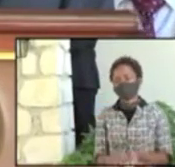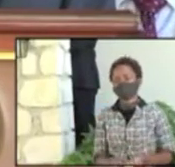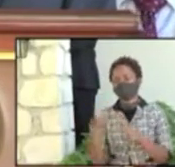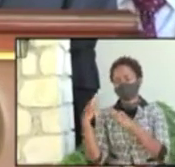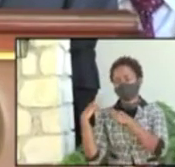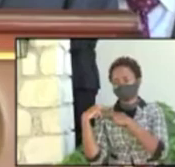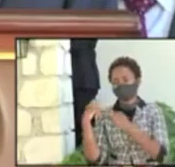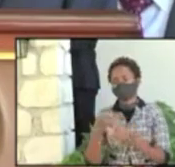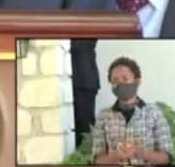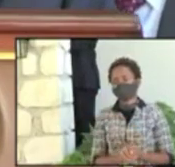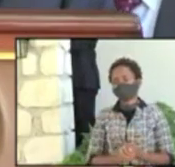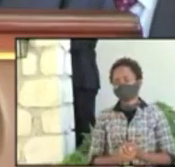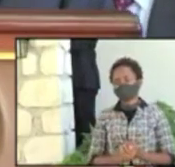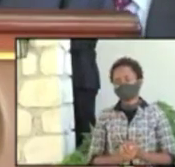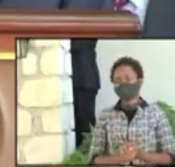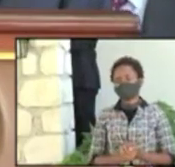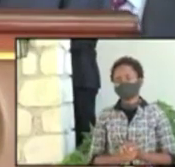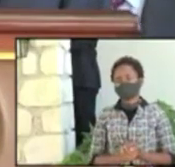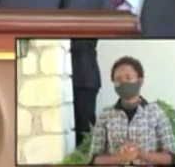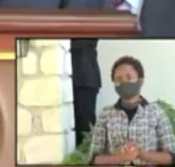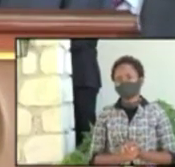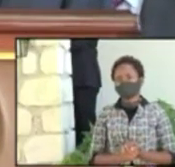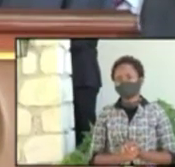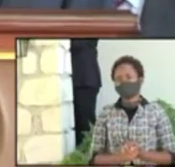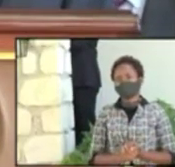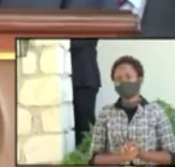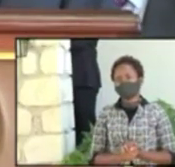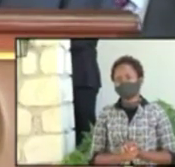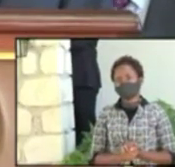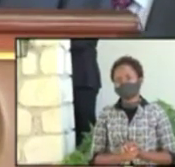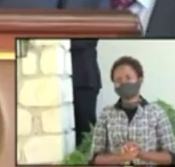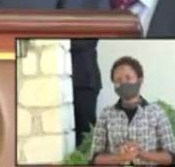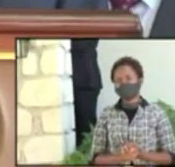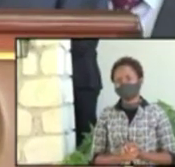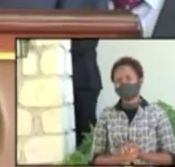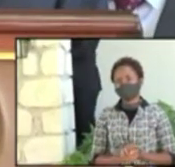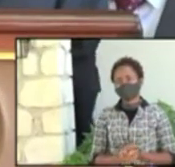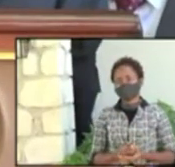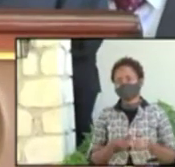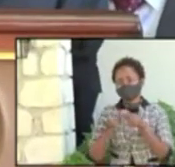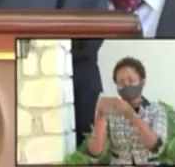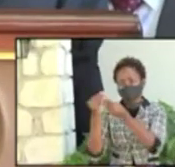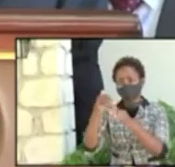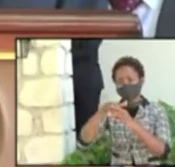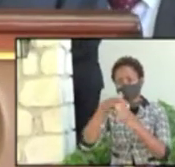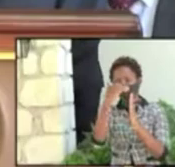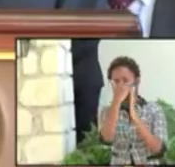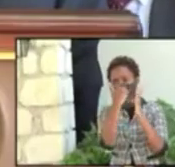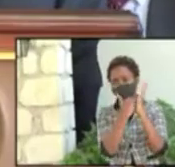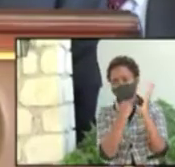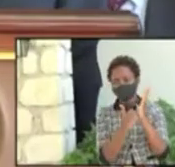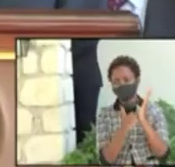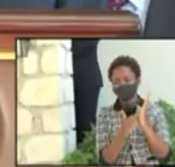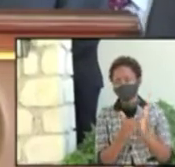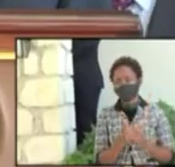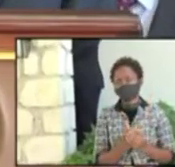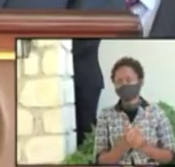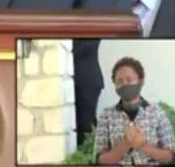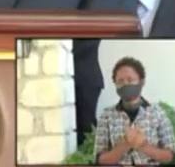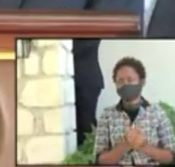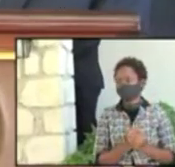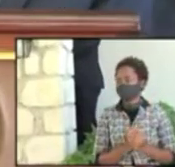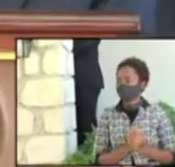bénévoles. Les clercs que Fenaka lui-même, lui, ben nous dans l'ISLI. Et n'a tout